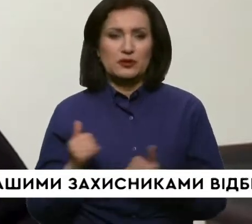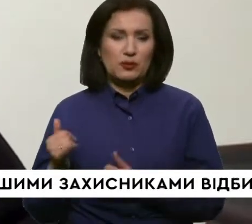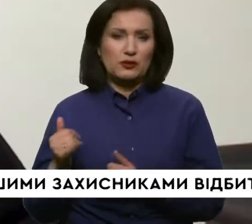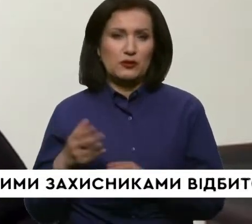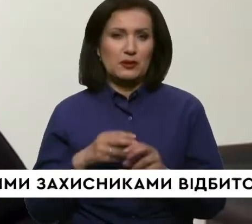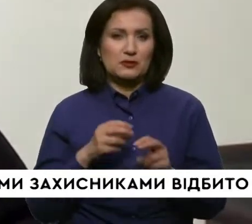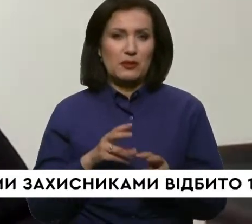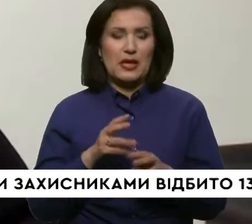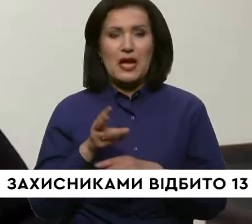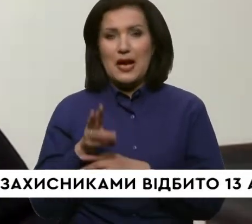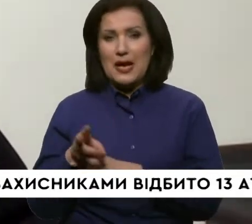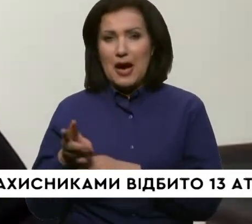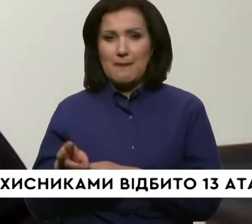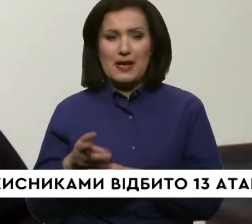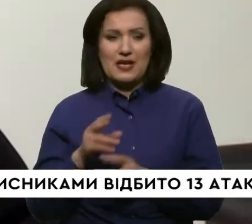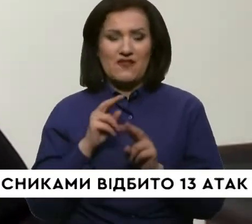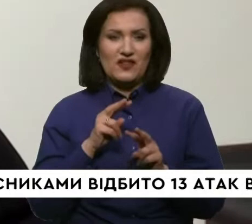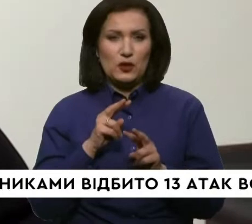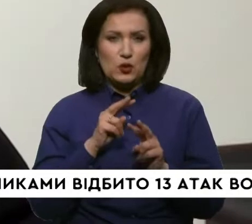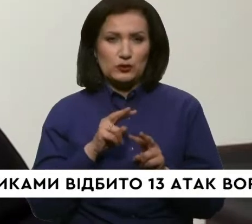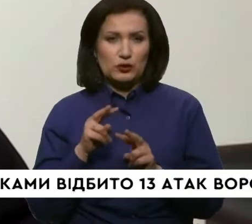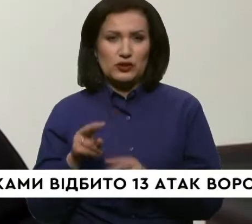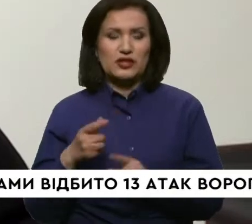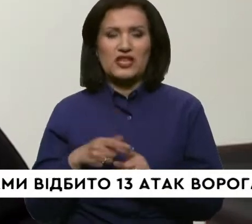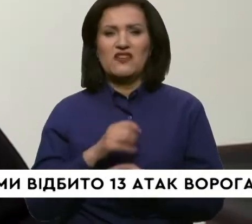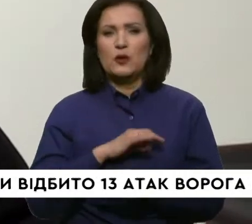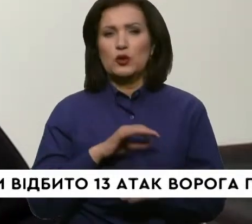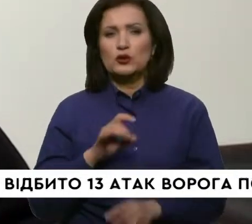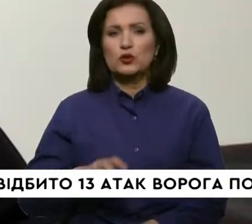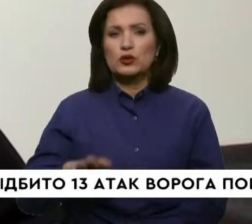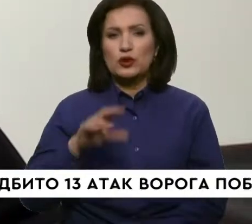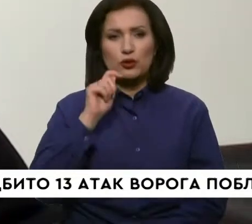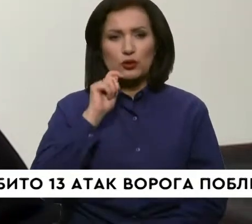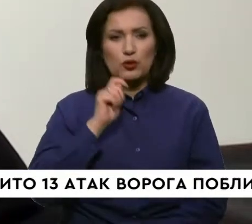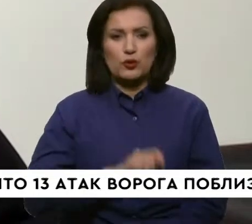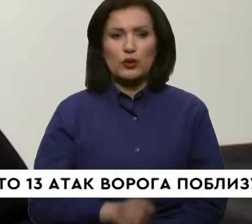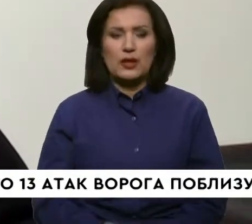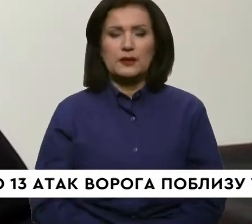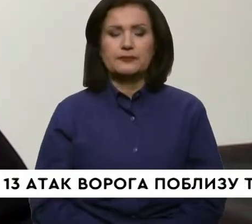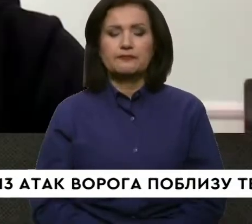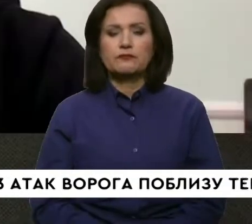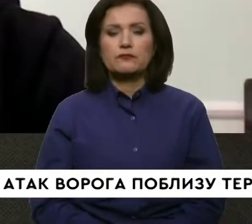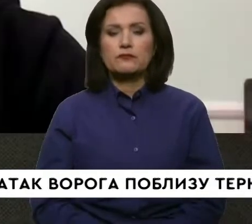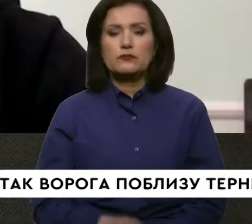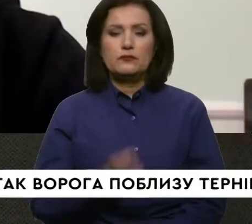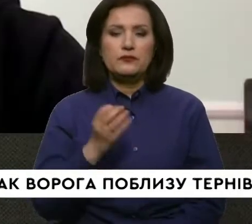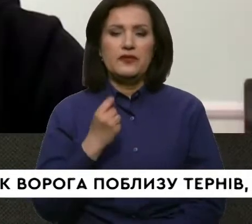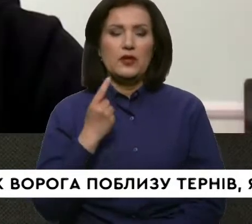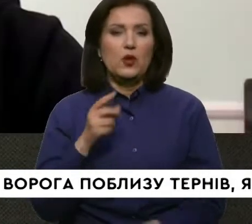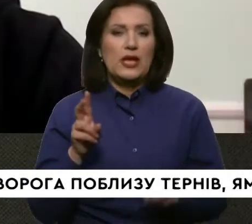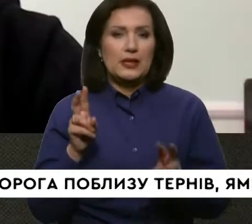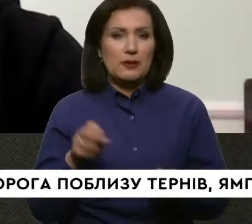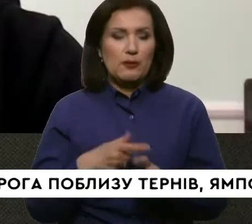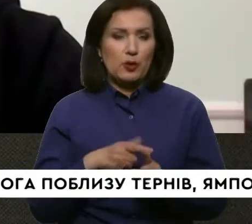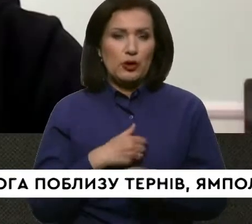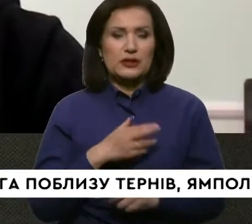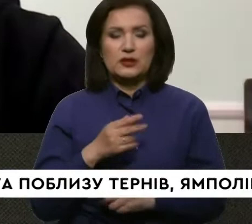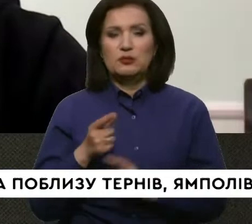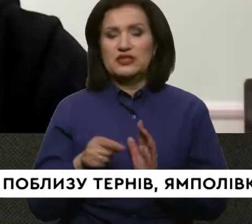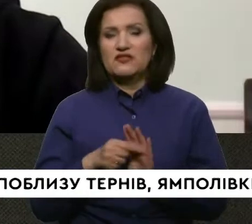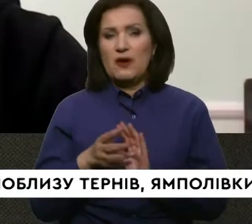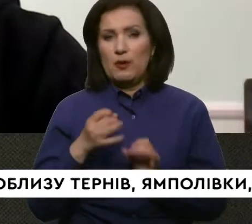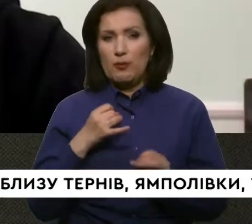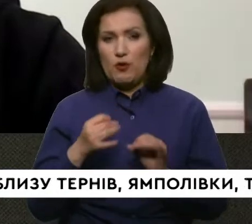камер відеоспостереження, які сьогодні використовуються на території України. Пане Леоніде, ще одна тема, про яку хотілося з